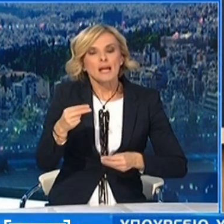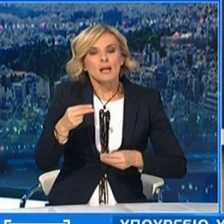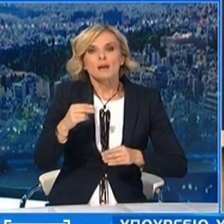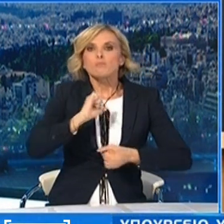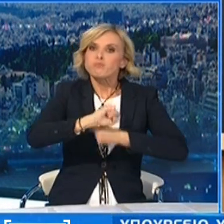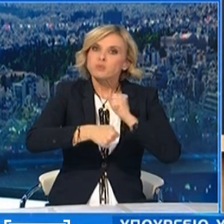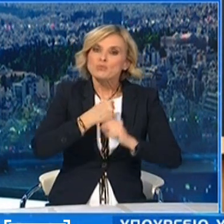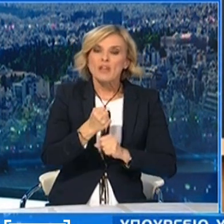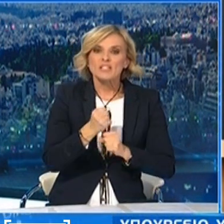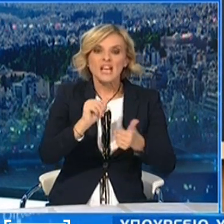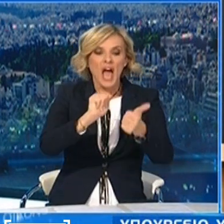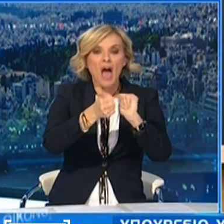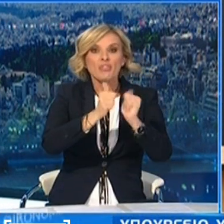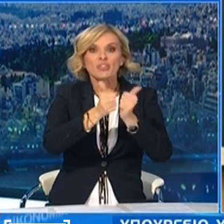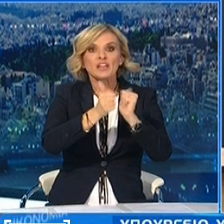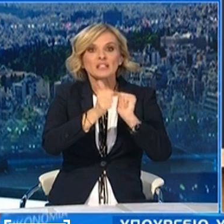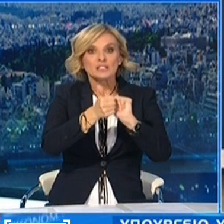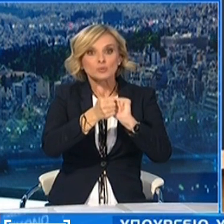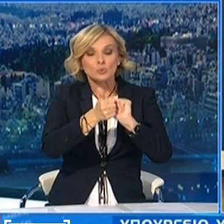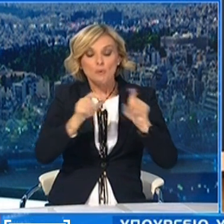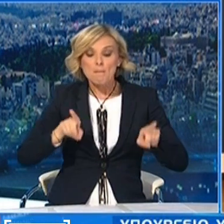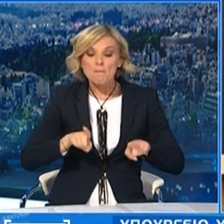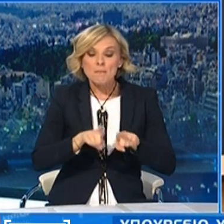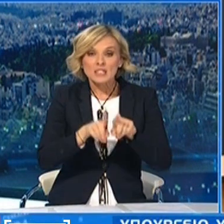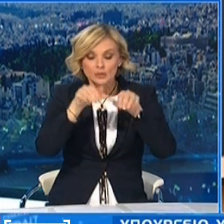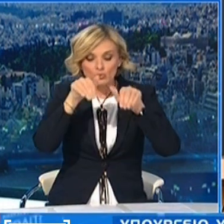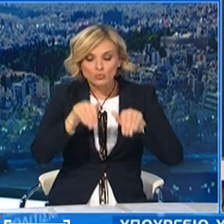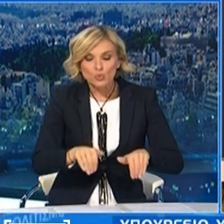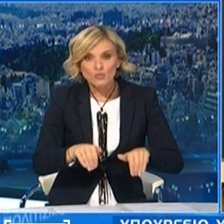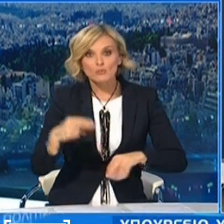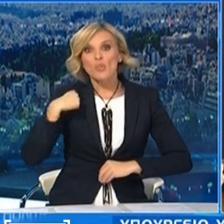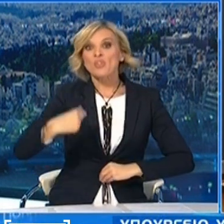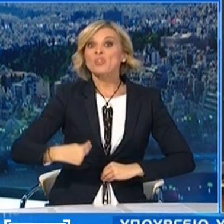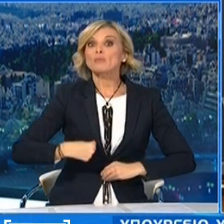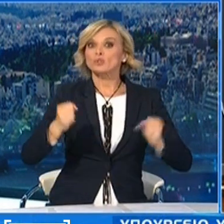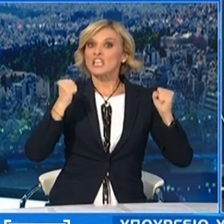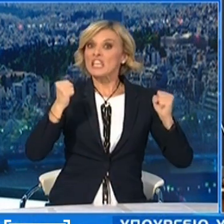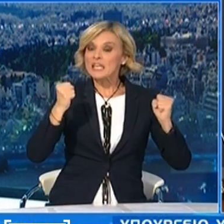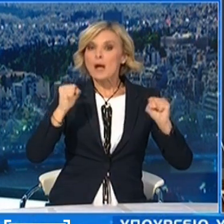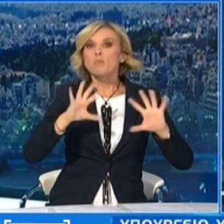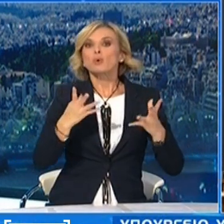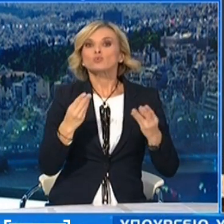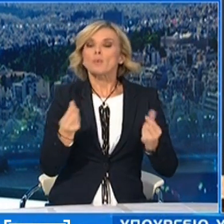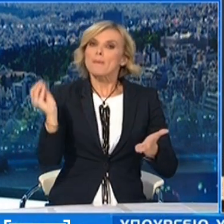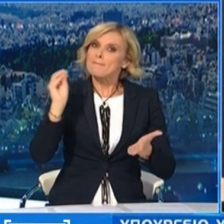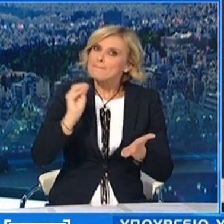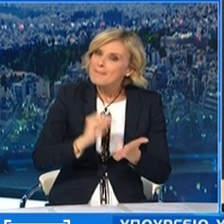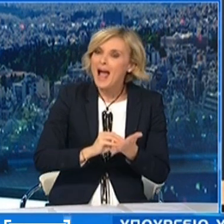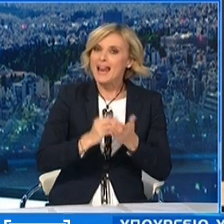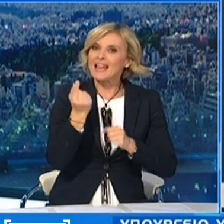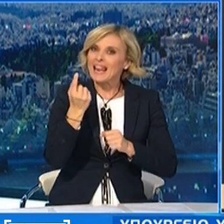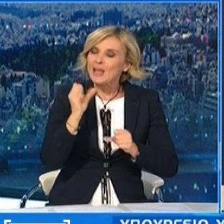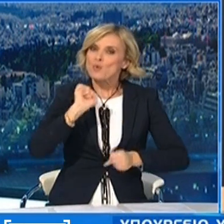σταδιακής, με όρους απόλυτης, απόλυτου σεβασμού στη δημόσια υγεία και χωρίς εκτόσεις, επαναφορά